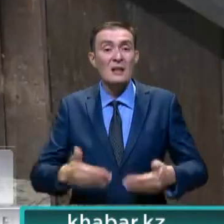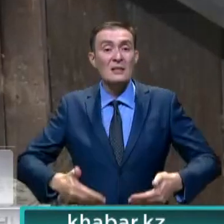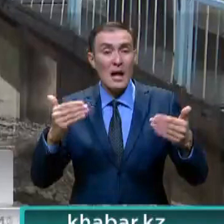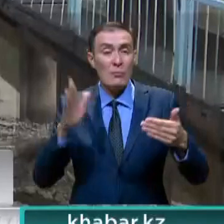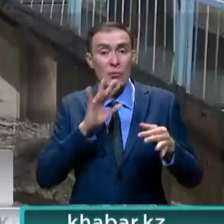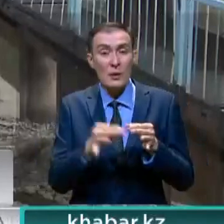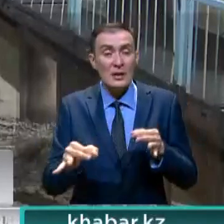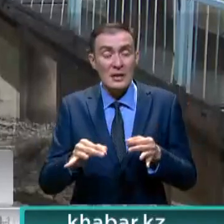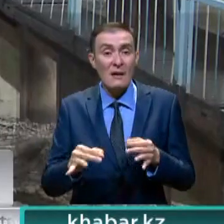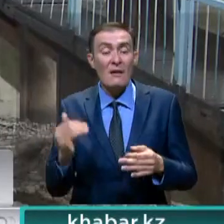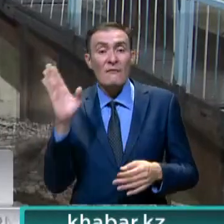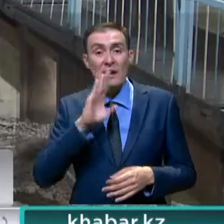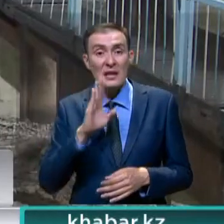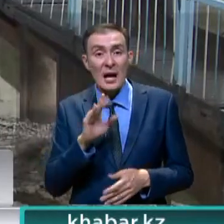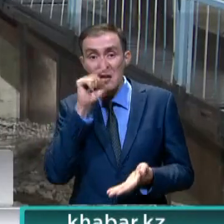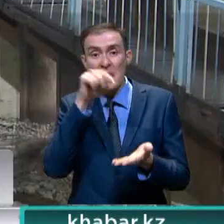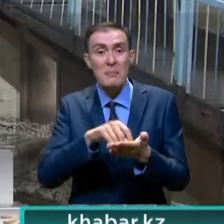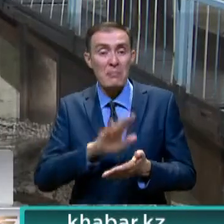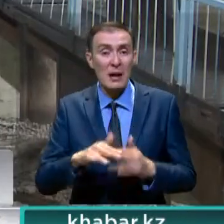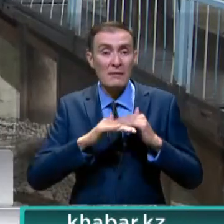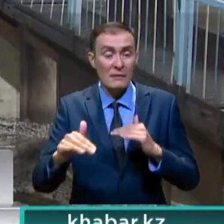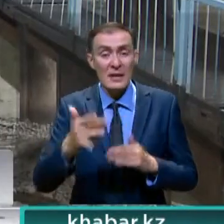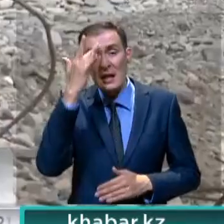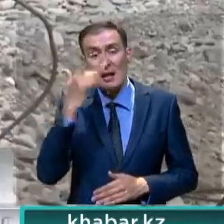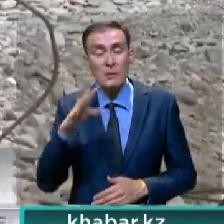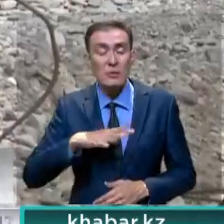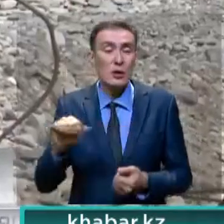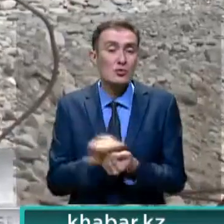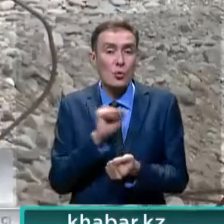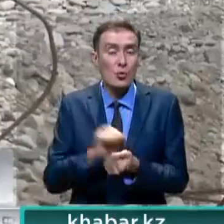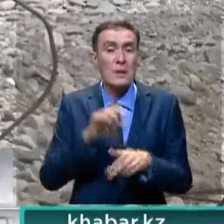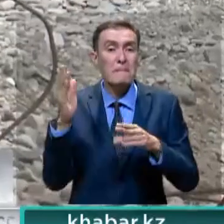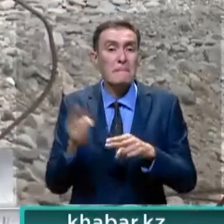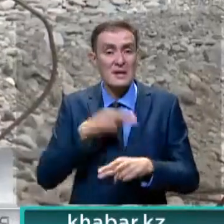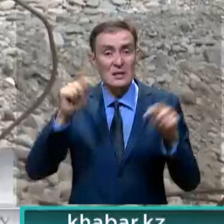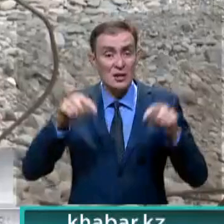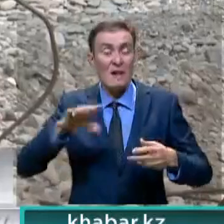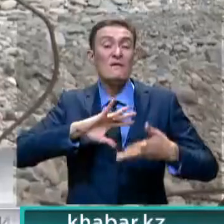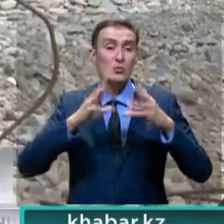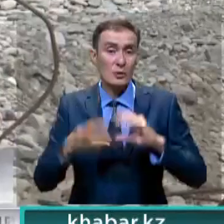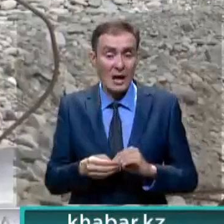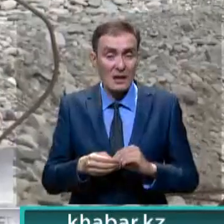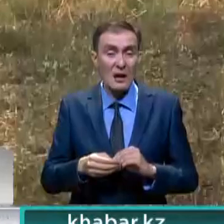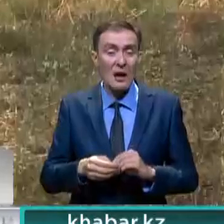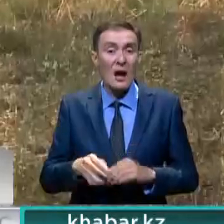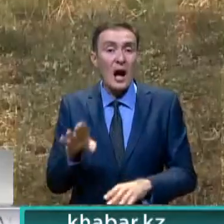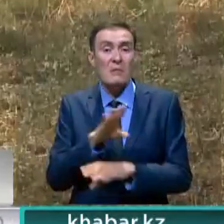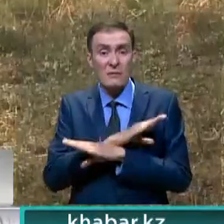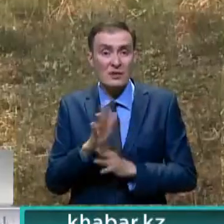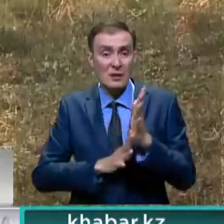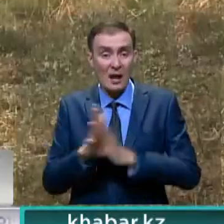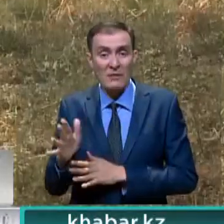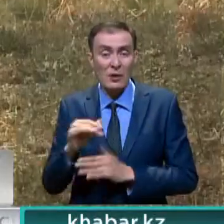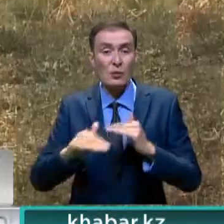в оросительные каналы вода почти не попала. Еще и лето выдалось сухое, без дождей. Результат – омертвевшие сенокосные угодья,